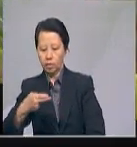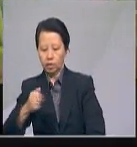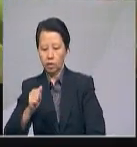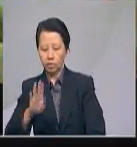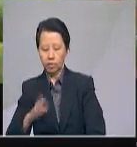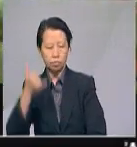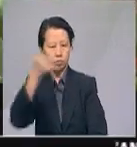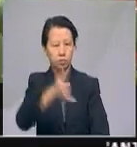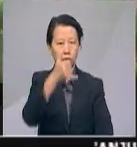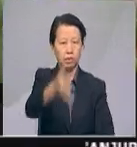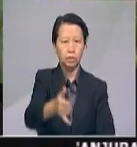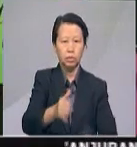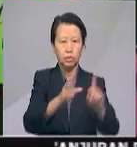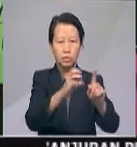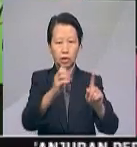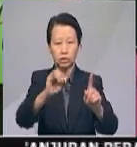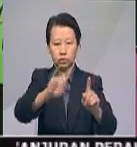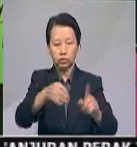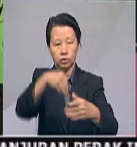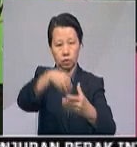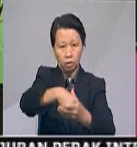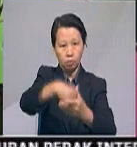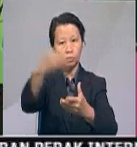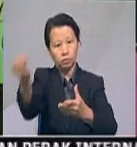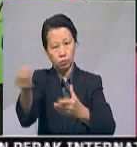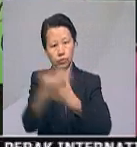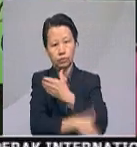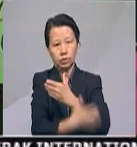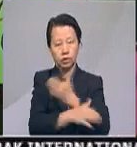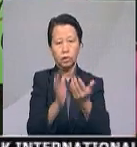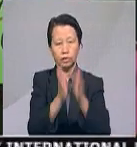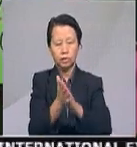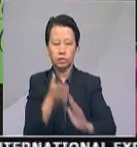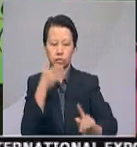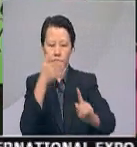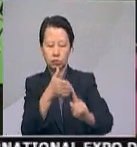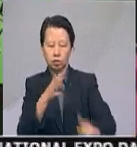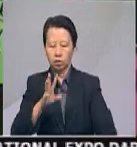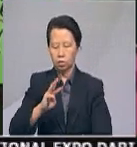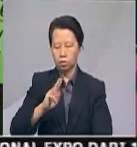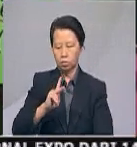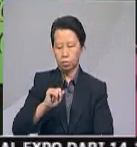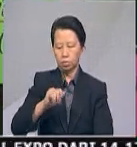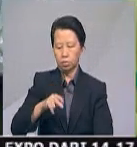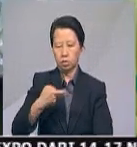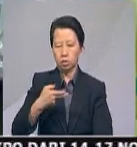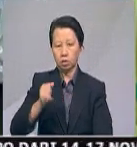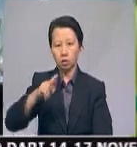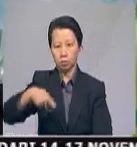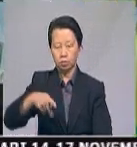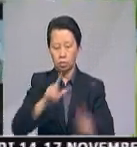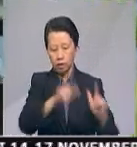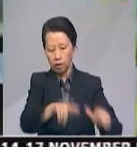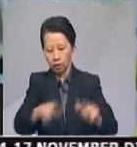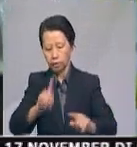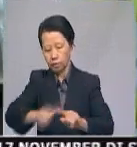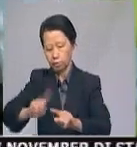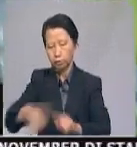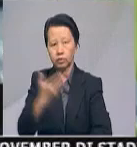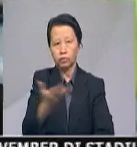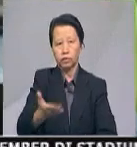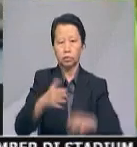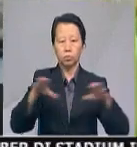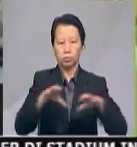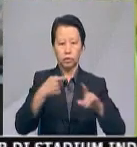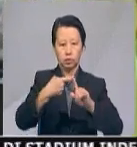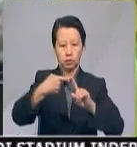dikunjungi 100 juta pengguna dari dalam dan luar negara menjadi sasaran KPDN HEP untuk menempatkan pelbagai produk buatan